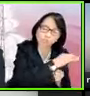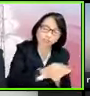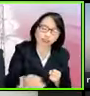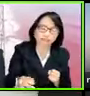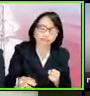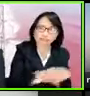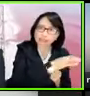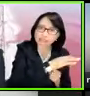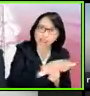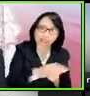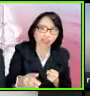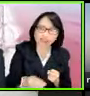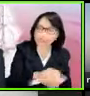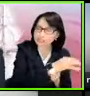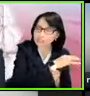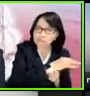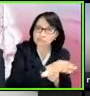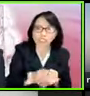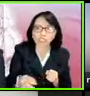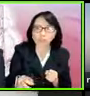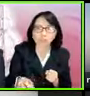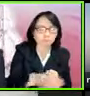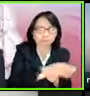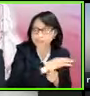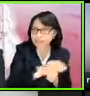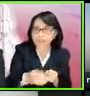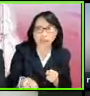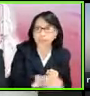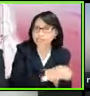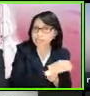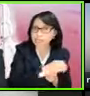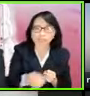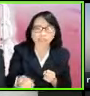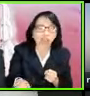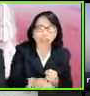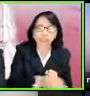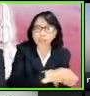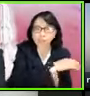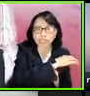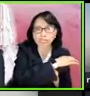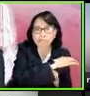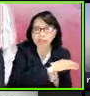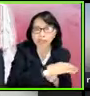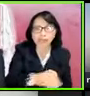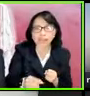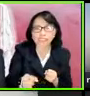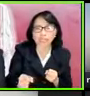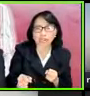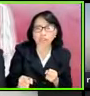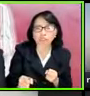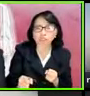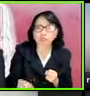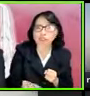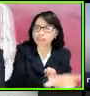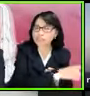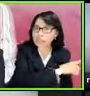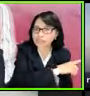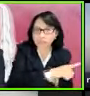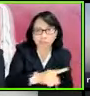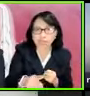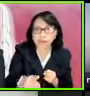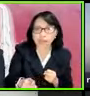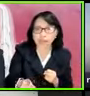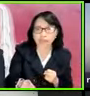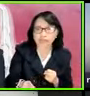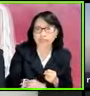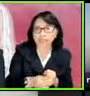kesulitan tantangan ancaman hidup masalah mungkin atau berbagai kemalangan didalam hidupmu tidak